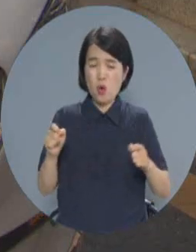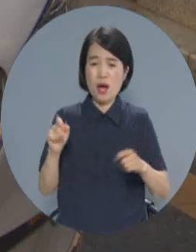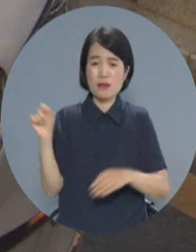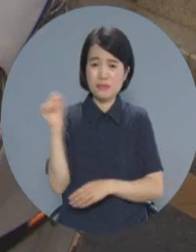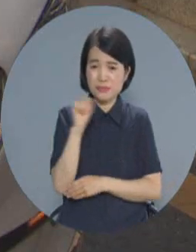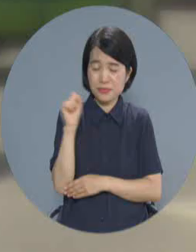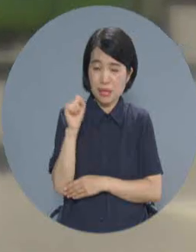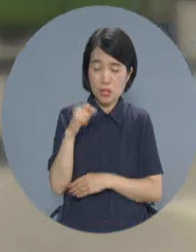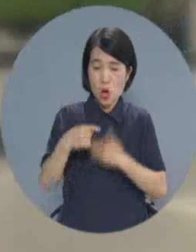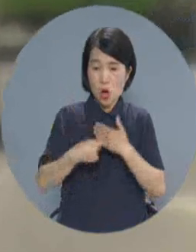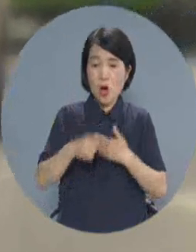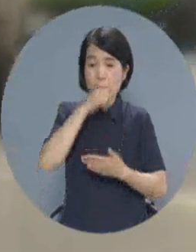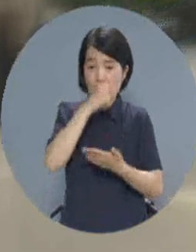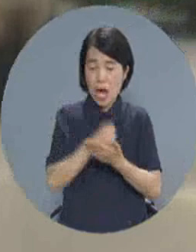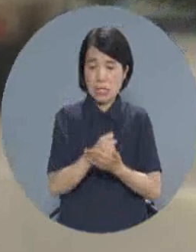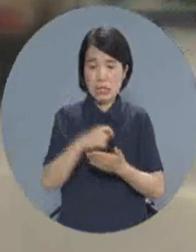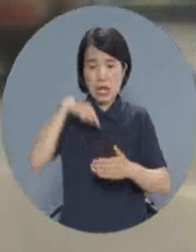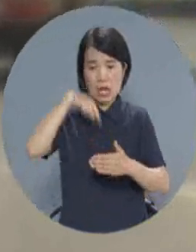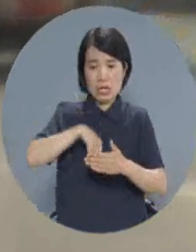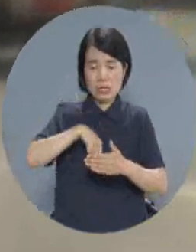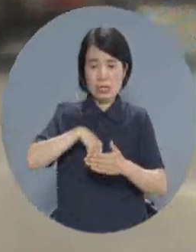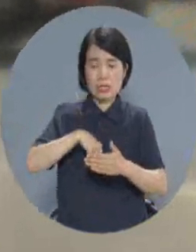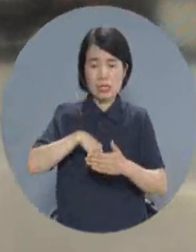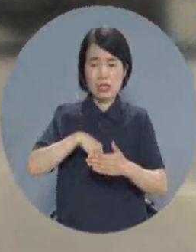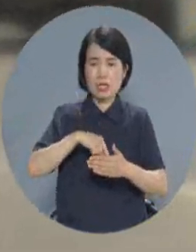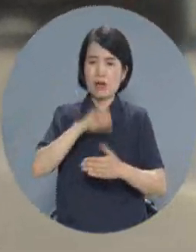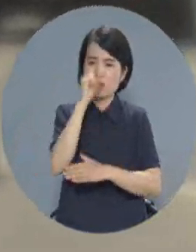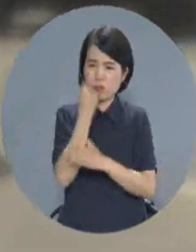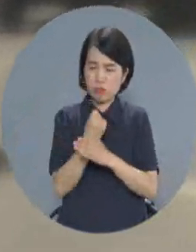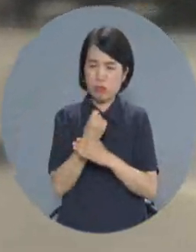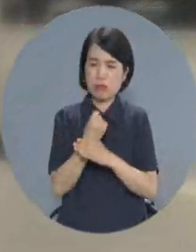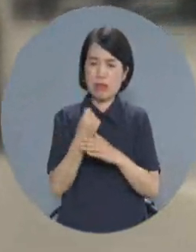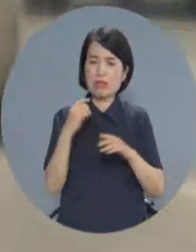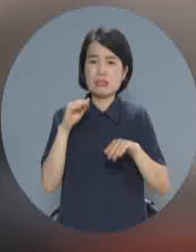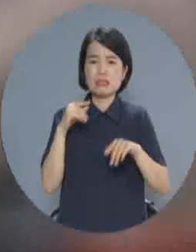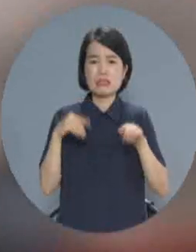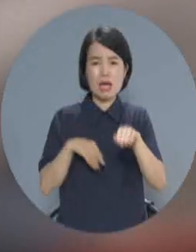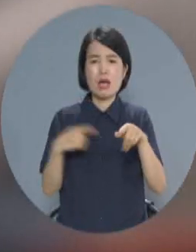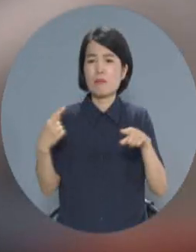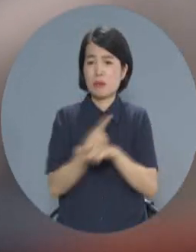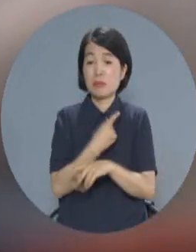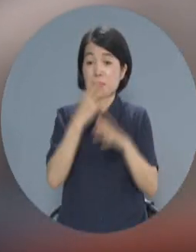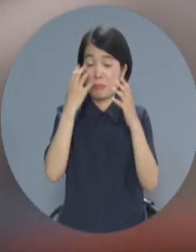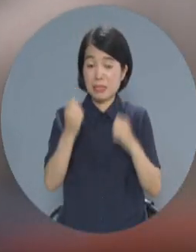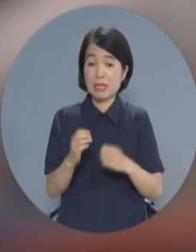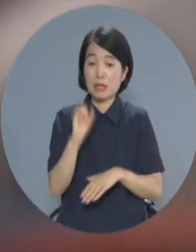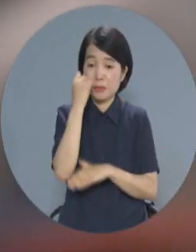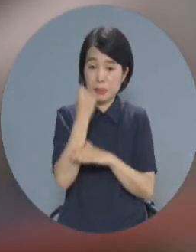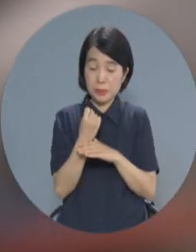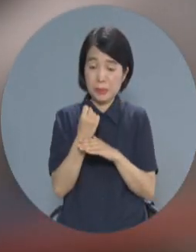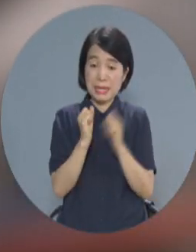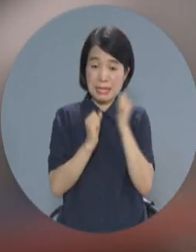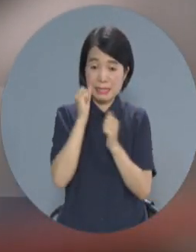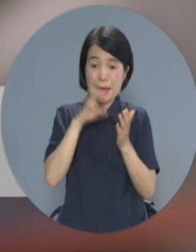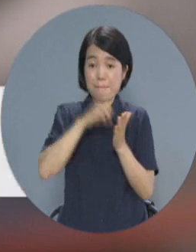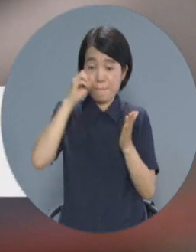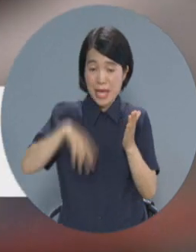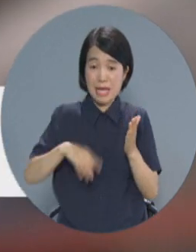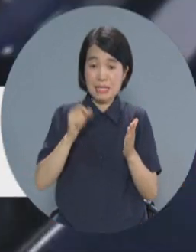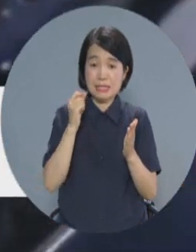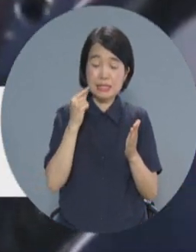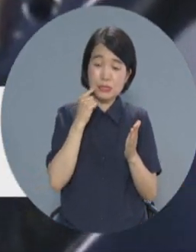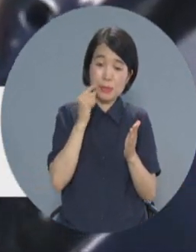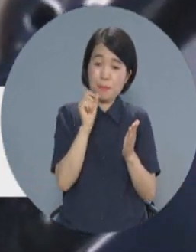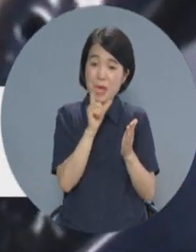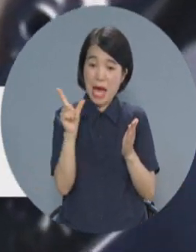차체가 멀쩡한데도 차량을 교체하는 일이 잦을 수밖에 없습니다. 그래서 노후한 엔진을 빼고 전기차 배터리로